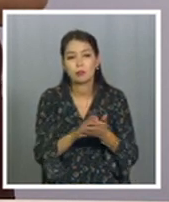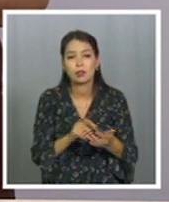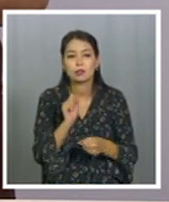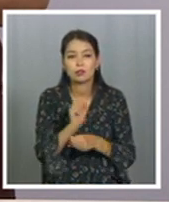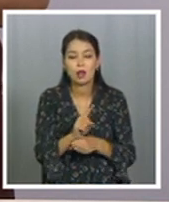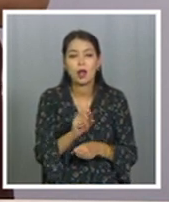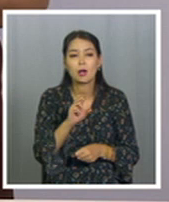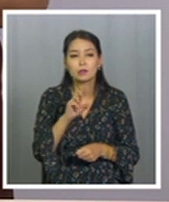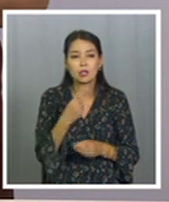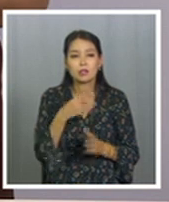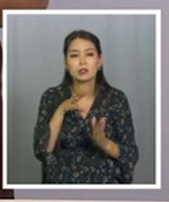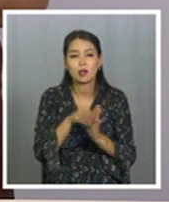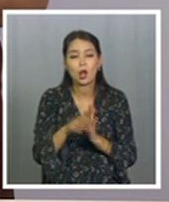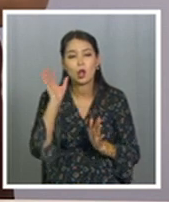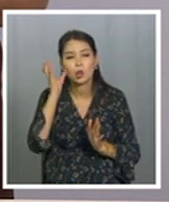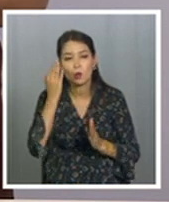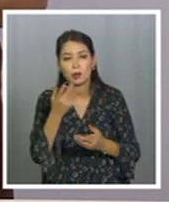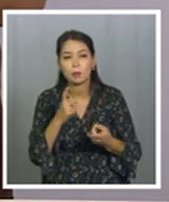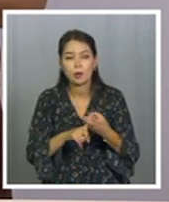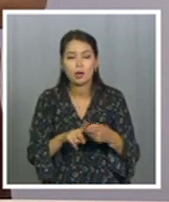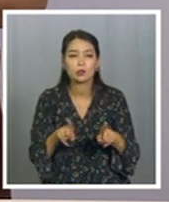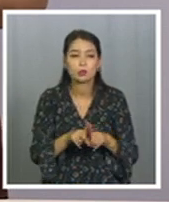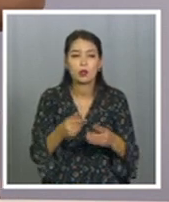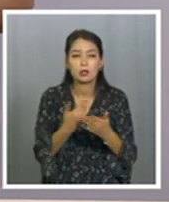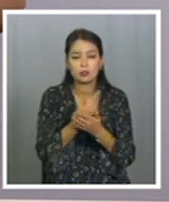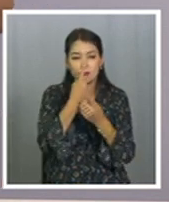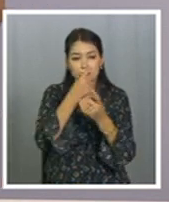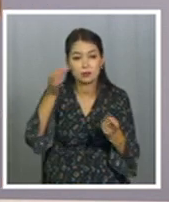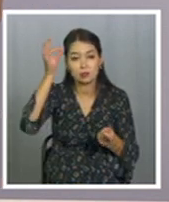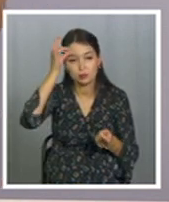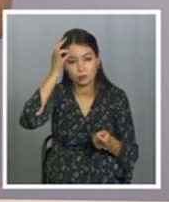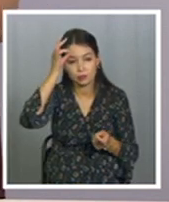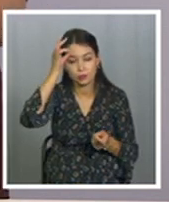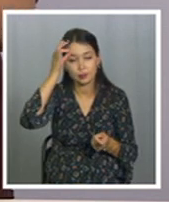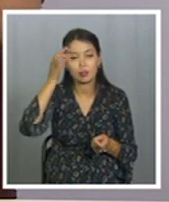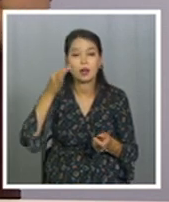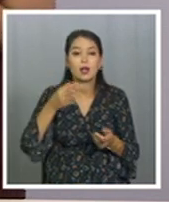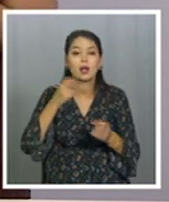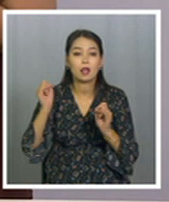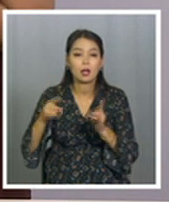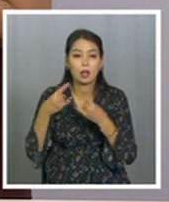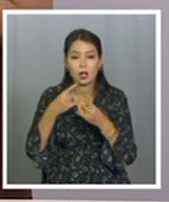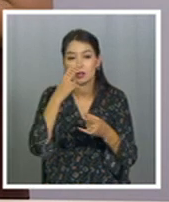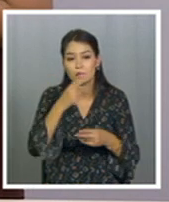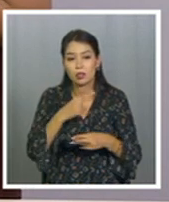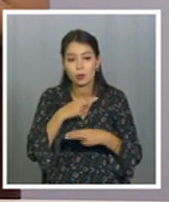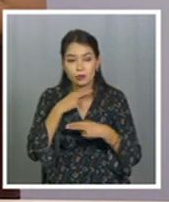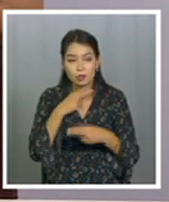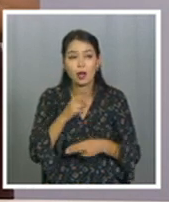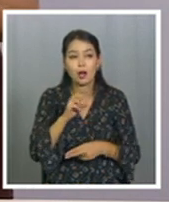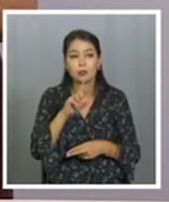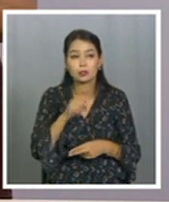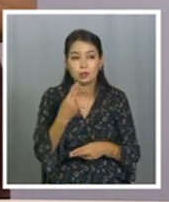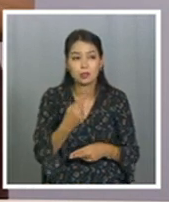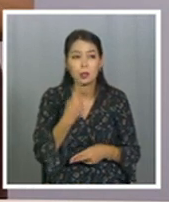құрылымы, логикалық байланыс туралы ақпаратты еске түсіріп алайық. Экранға назар аударыңыздар. Абзац бір